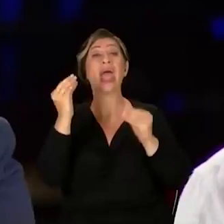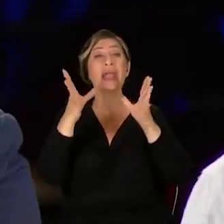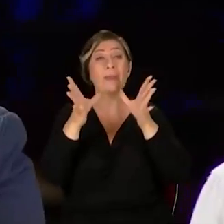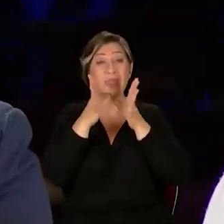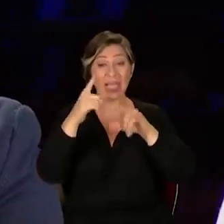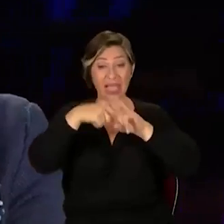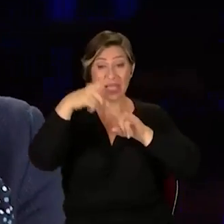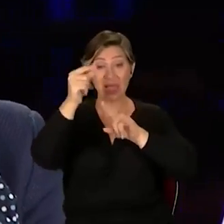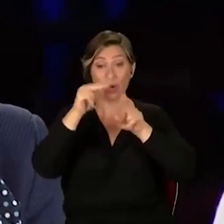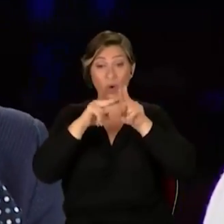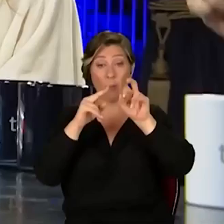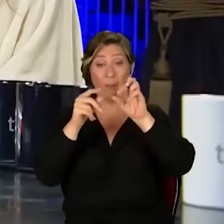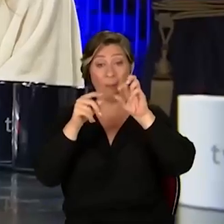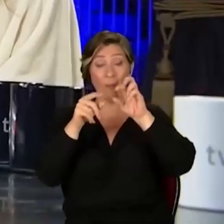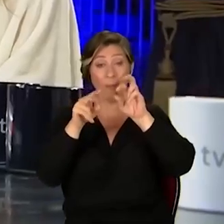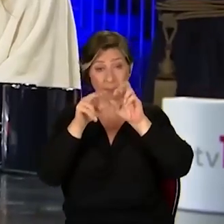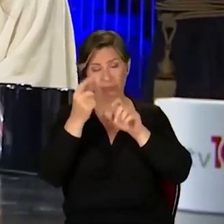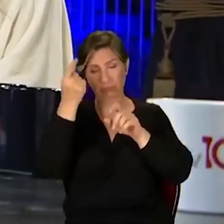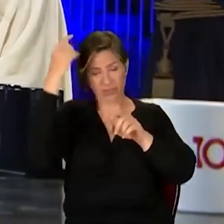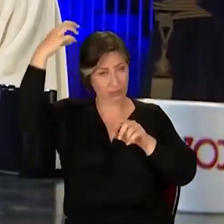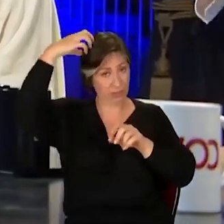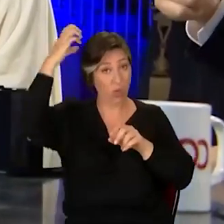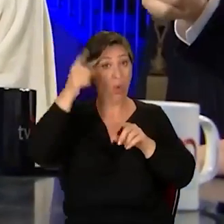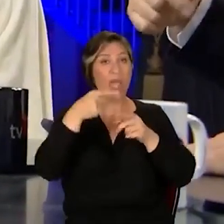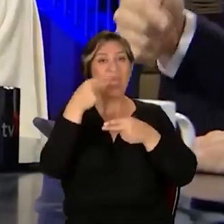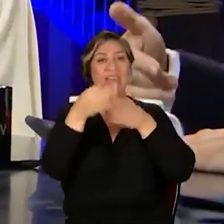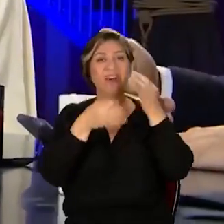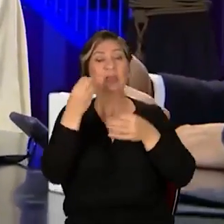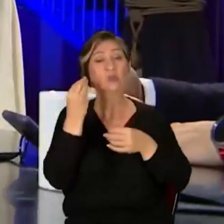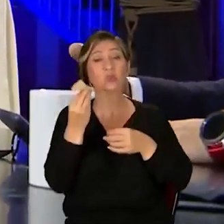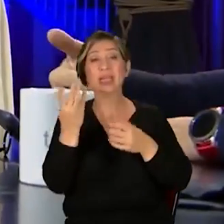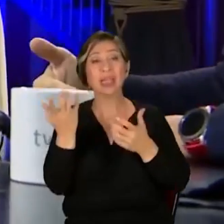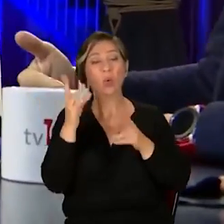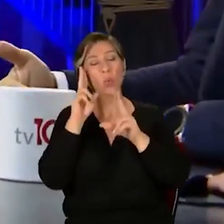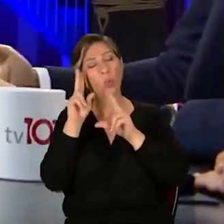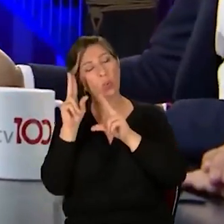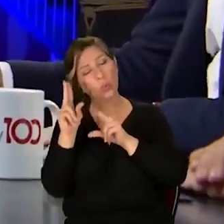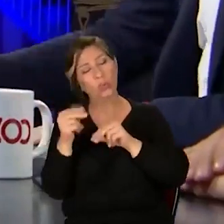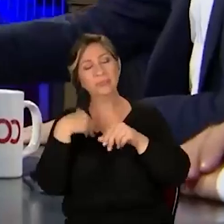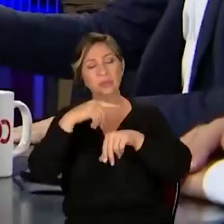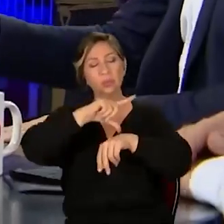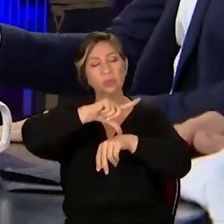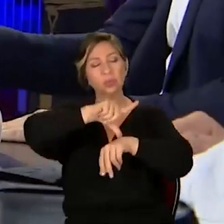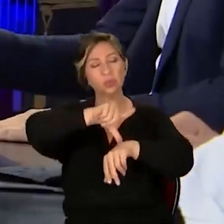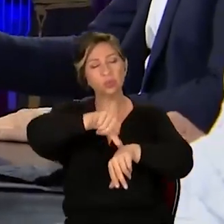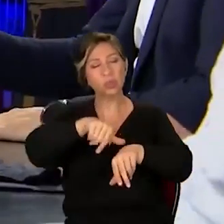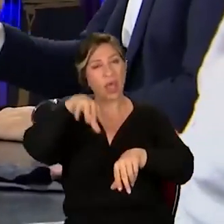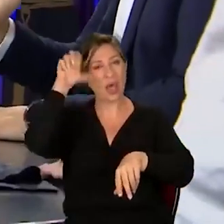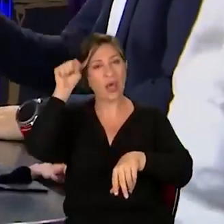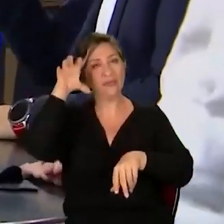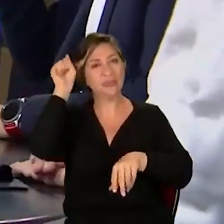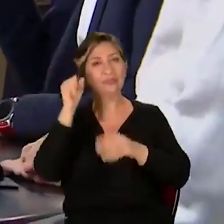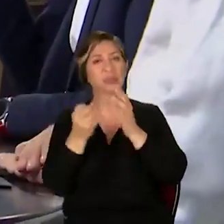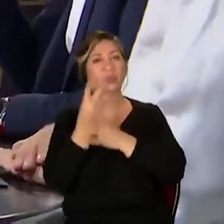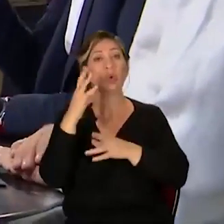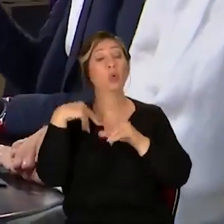yer hipokampus, hafıza ile ilgili. Ama o ifade şöyle güzel. Uyku da biz uzun hafızamızı oluşturuyoruz. Evet ama şöyle bir